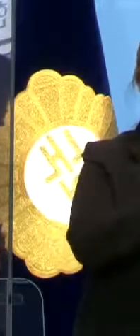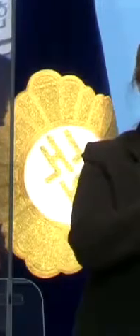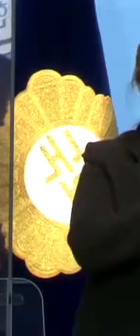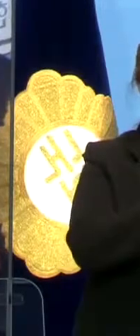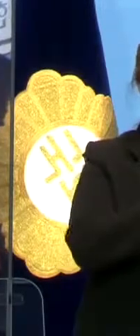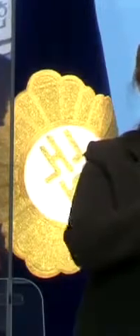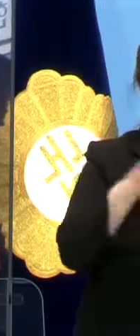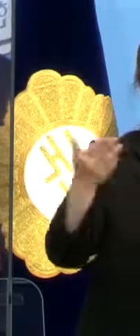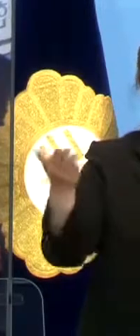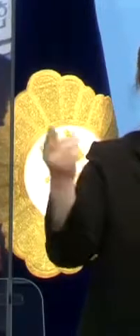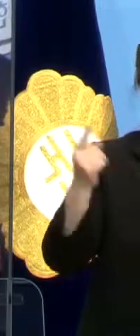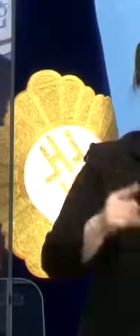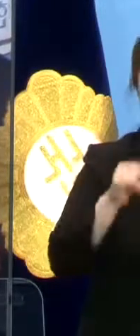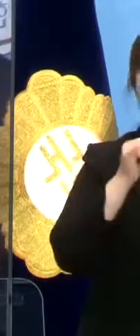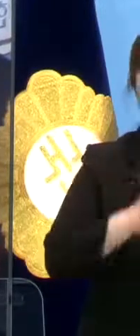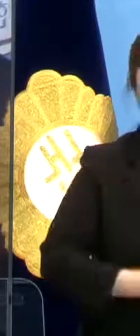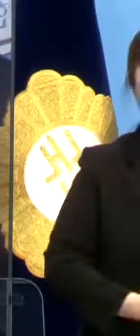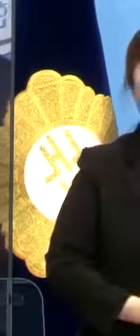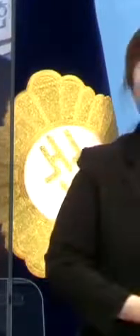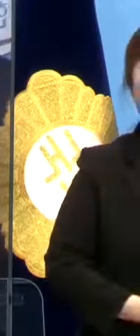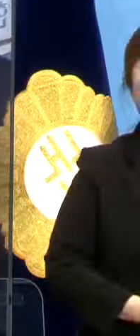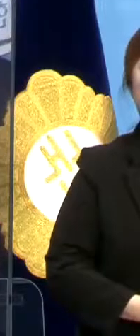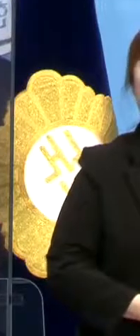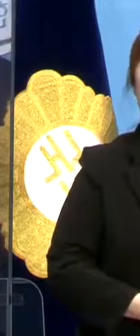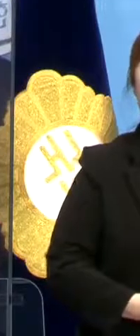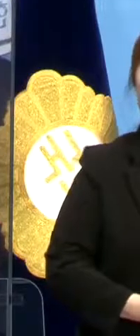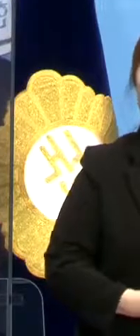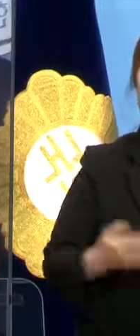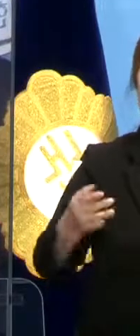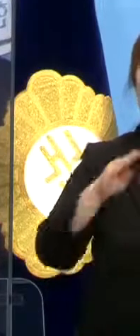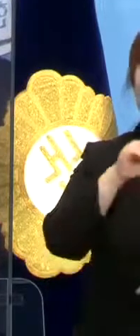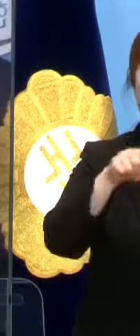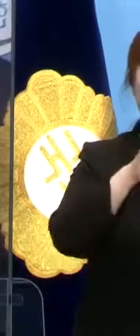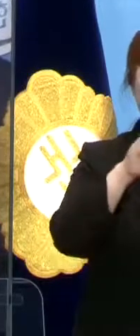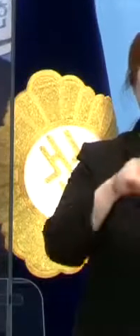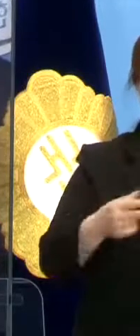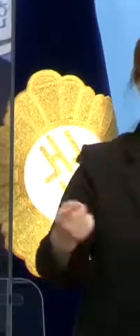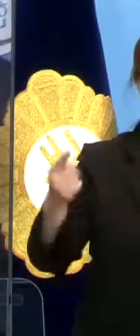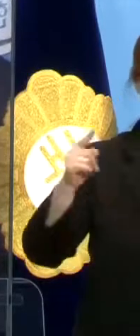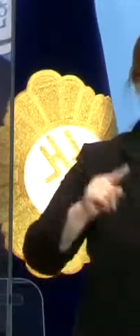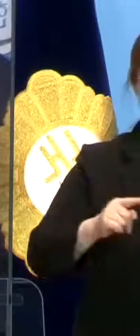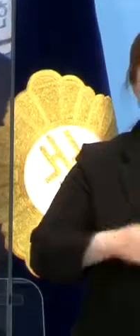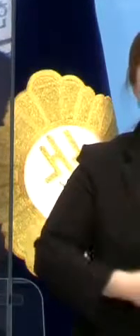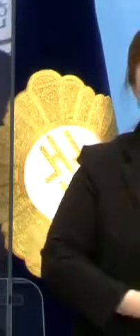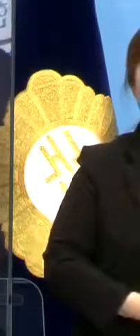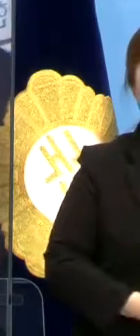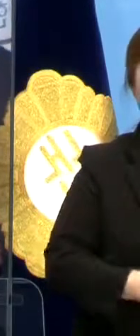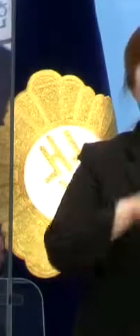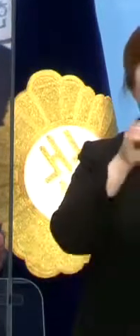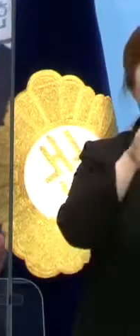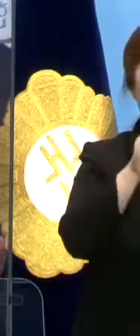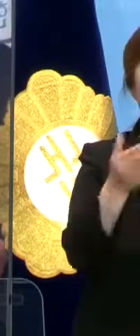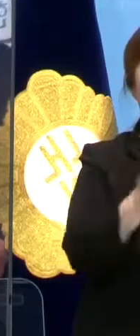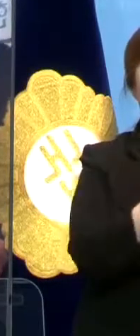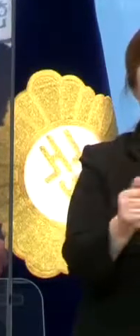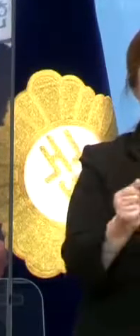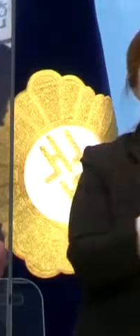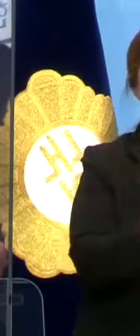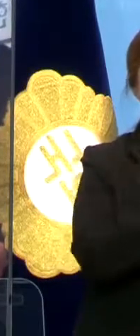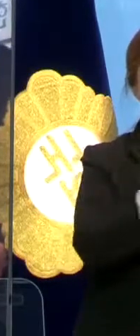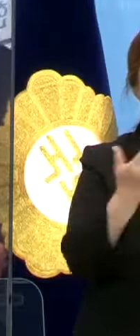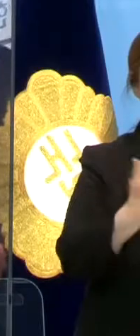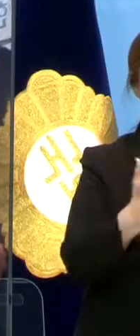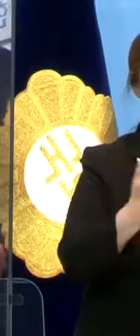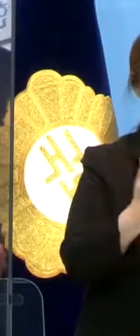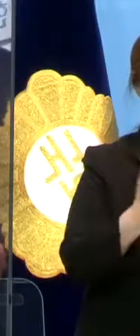모셨습니다 예 어머님 밤 방미 승리 보셨고 요 택배 노동자 과로사 대책이 의